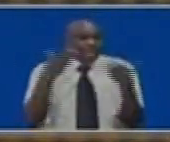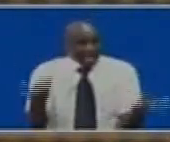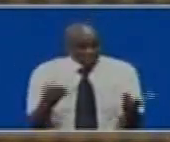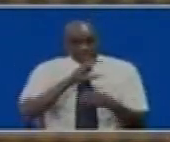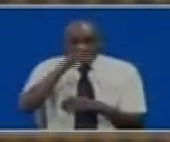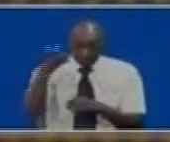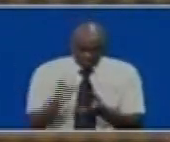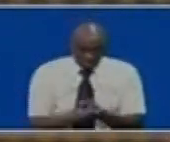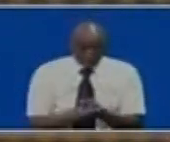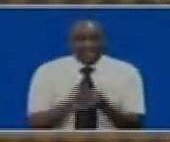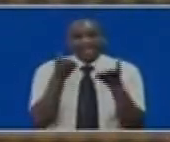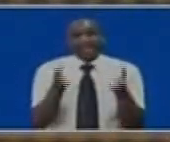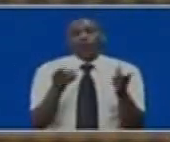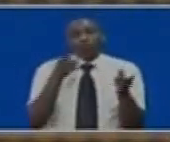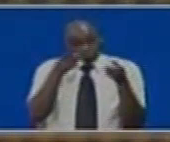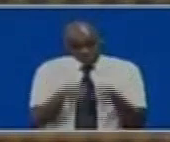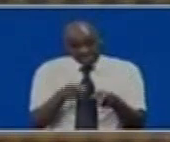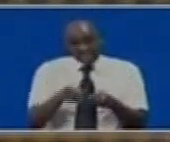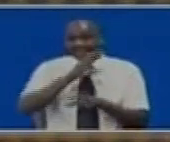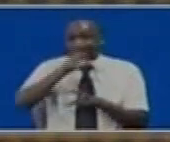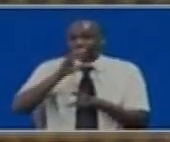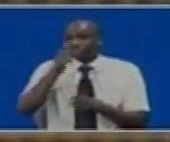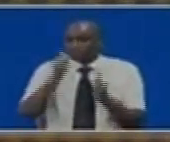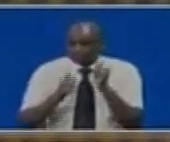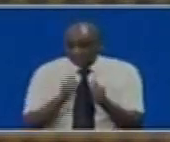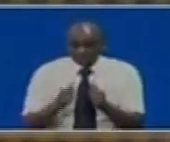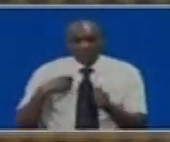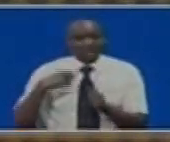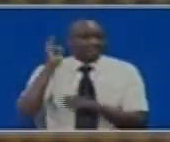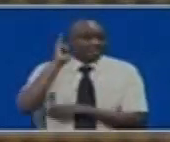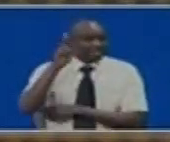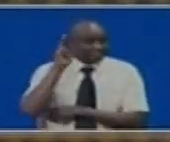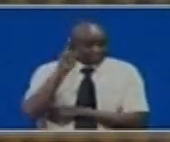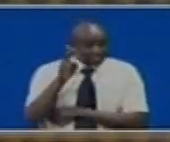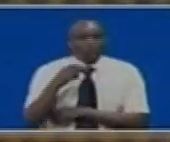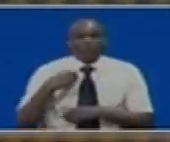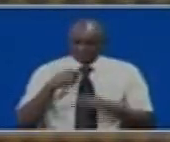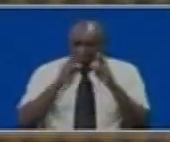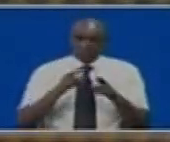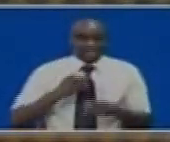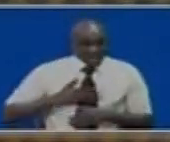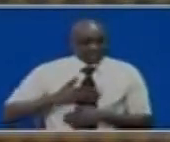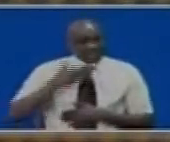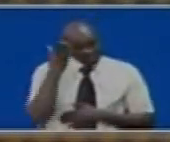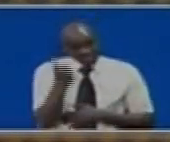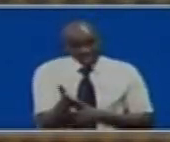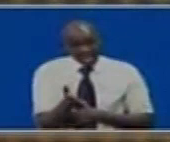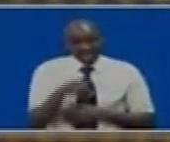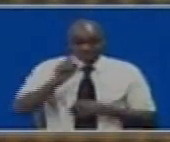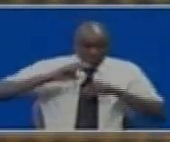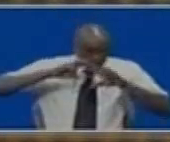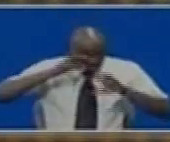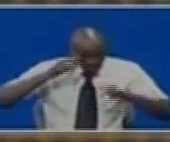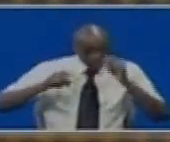hiyo katika kaunti hizo. Hii leo basi tunaangazia kaunti ya Kisii ambapo mwanahabari wetu Fred Muturi amepekua